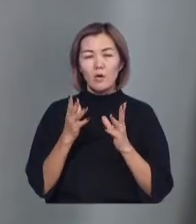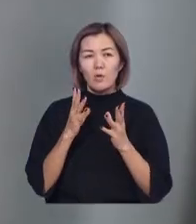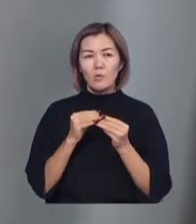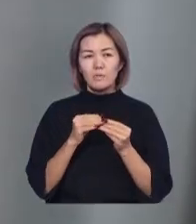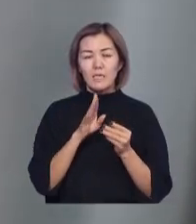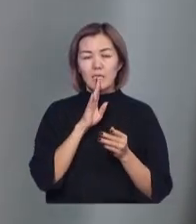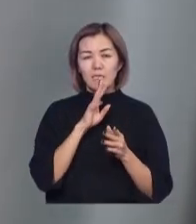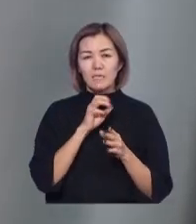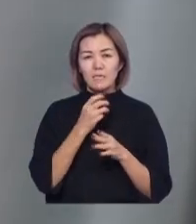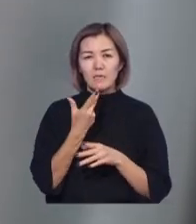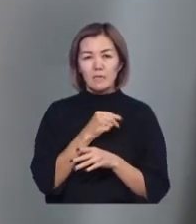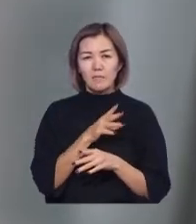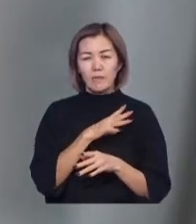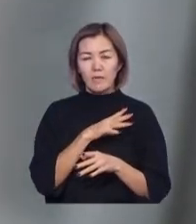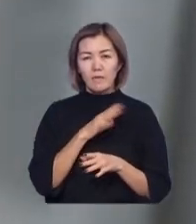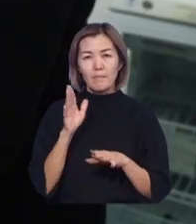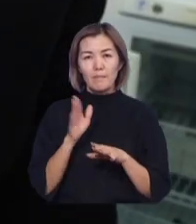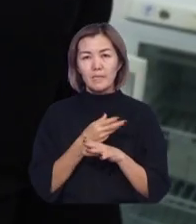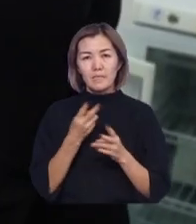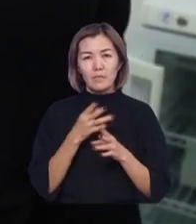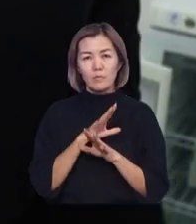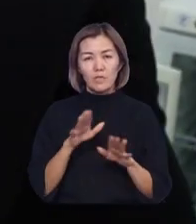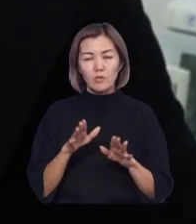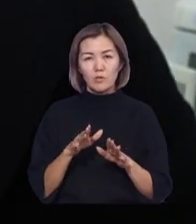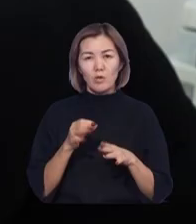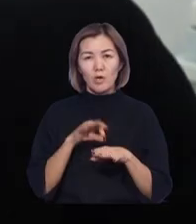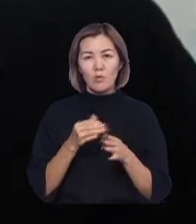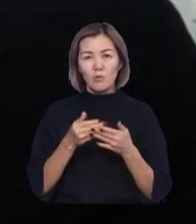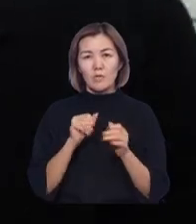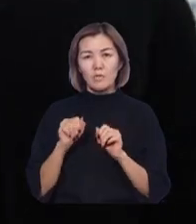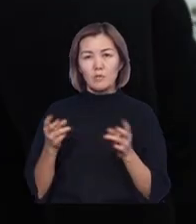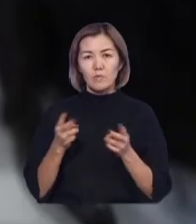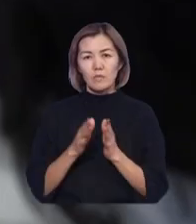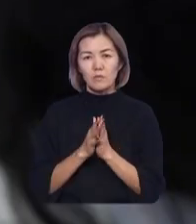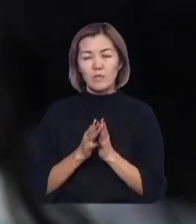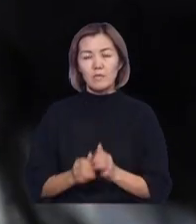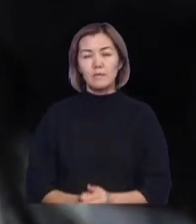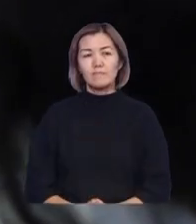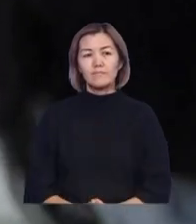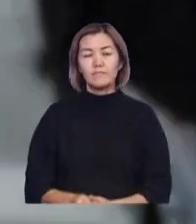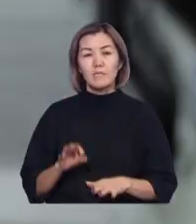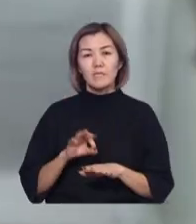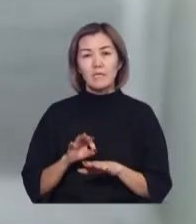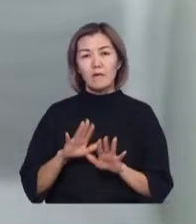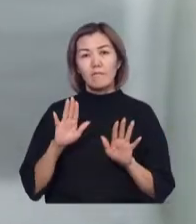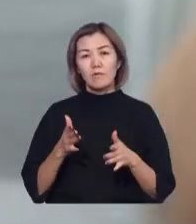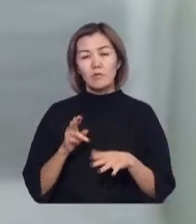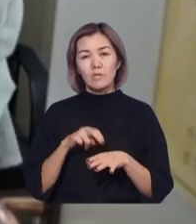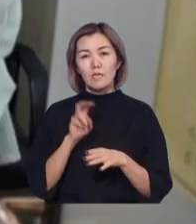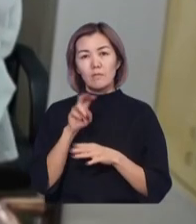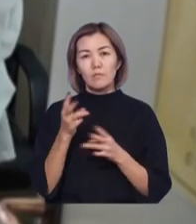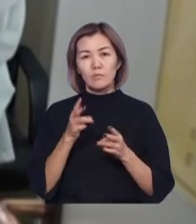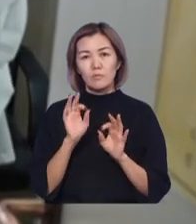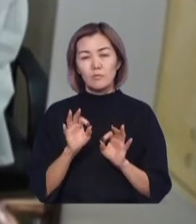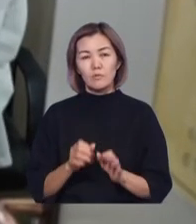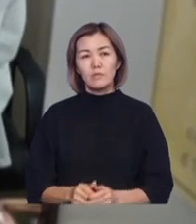бала егілді. Мамандар екпе алудан бас тартпауды сұрайды. Ауырып еміз дегенше ауырмайтын жол іздеуге шақырады. Сырқаттанған жағдайда дәрігерлердің көмегіне жүгінген